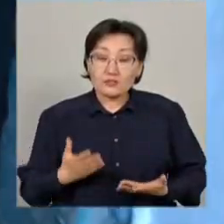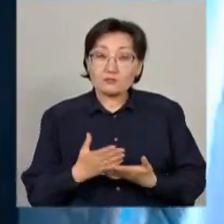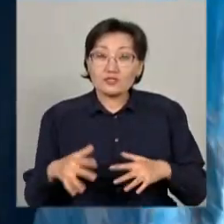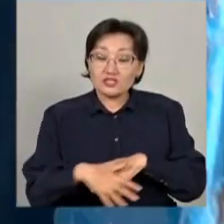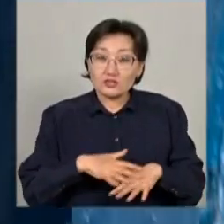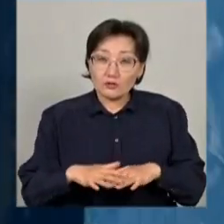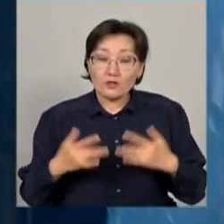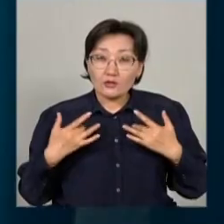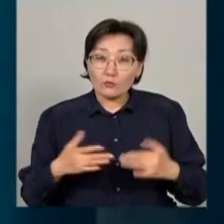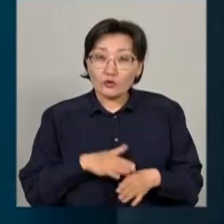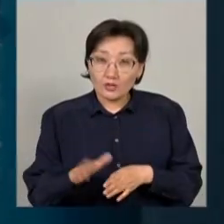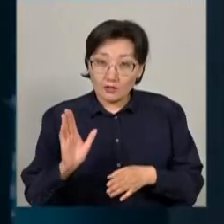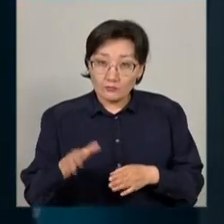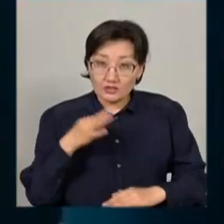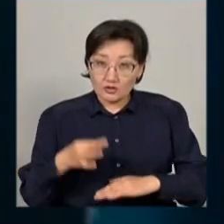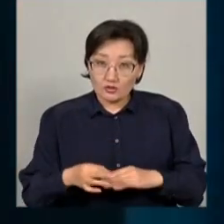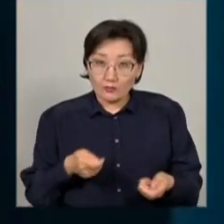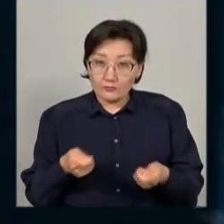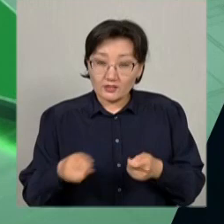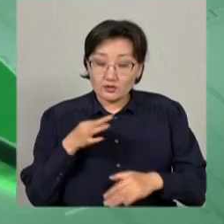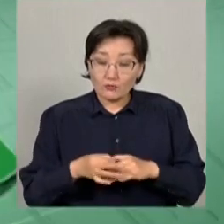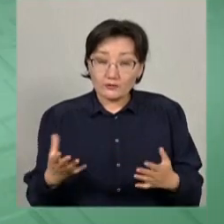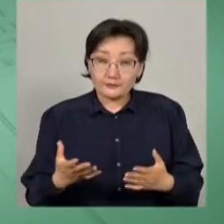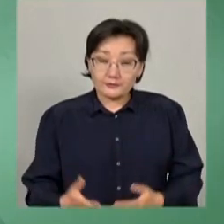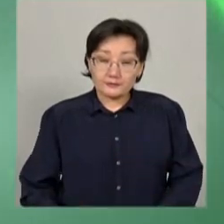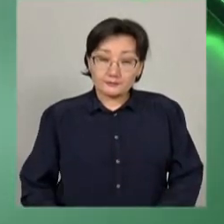Жұрттың тілегі орындала ма? Жауаптылар не дейді?